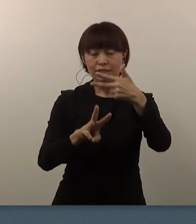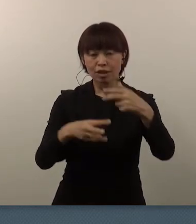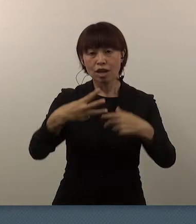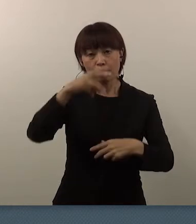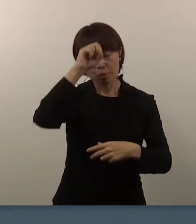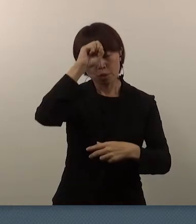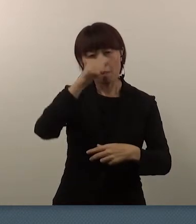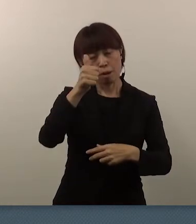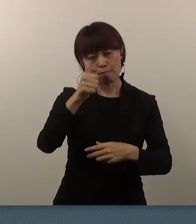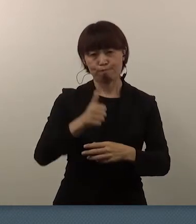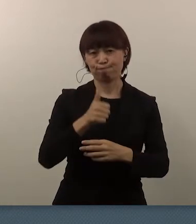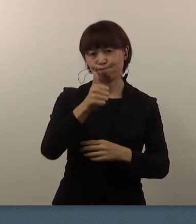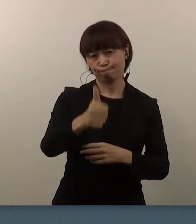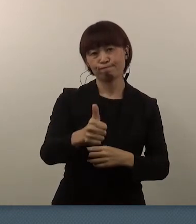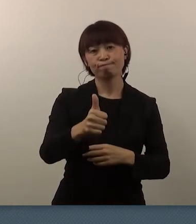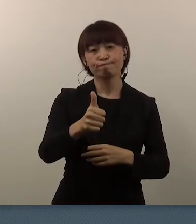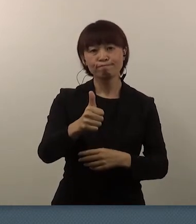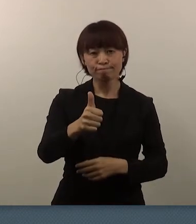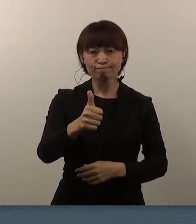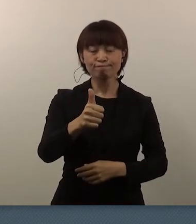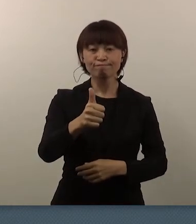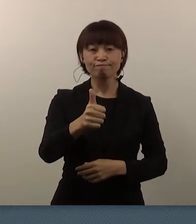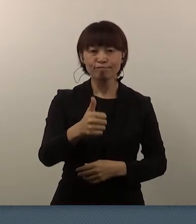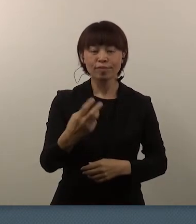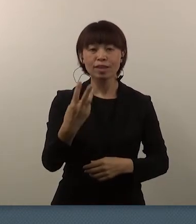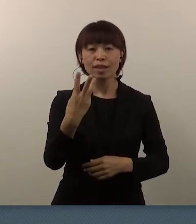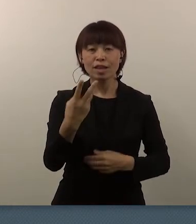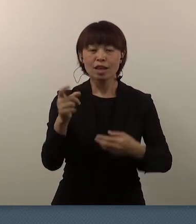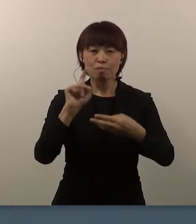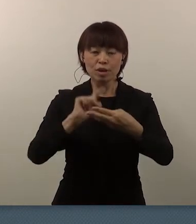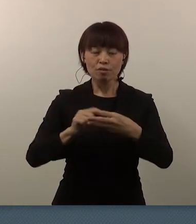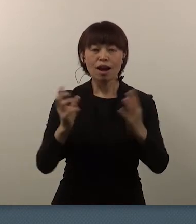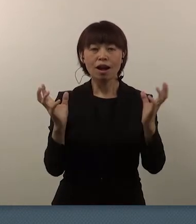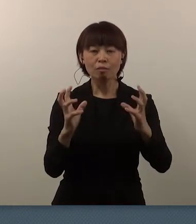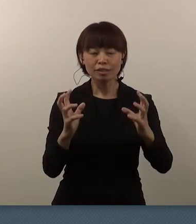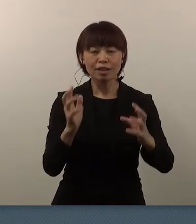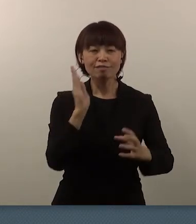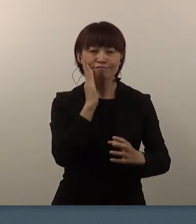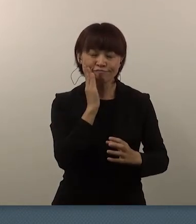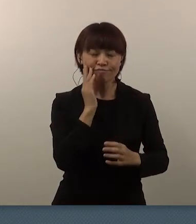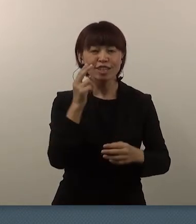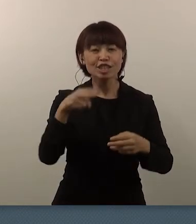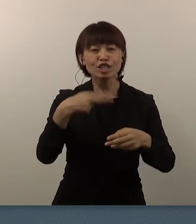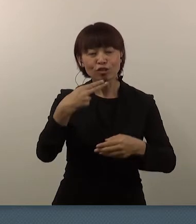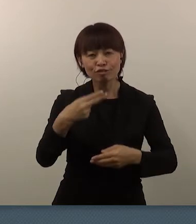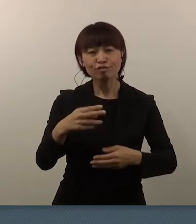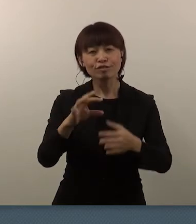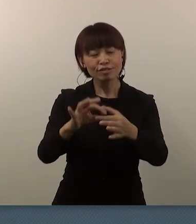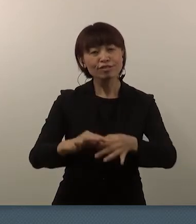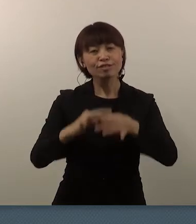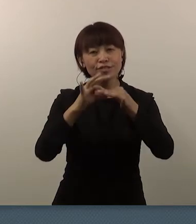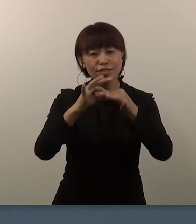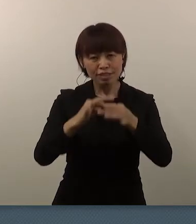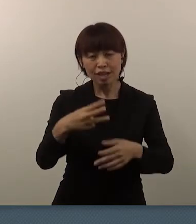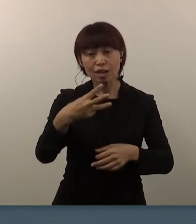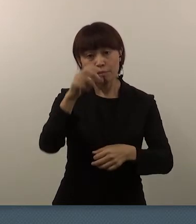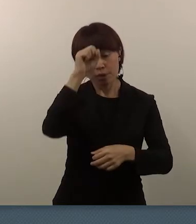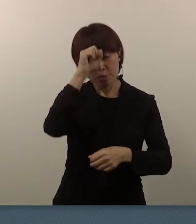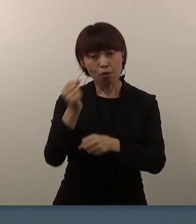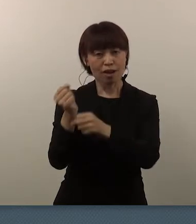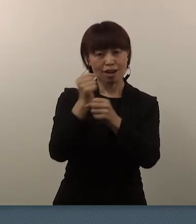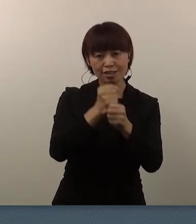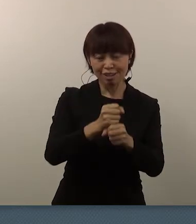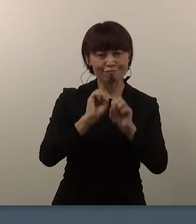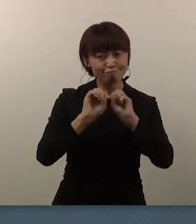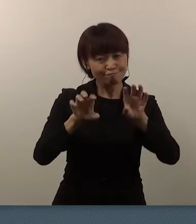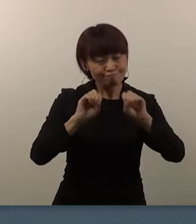マンが登場し、三浦かぼちゃの美味しさと食を通じた未病改善を PR いたします。